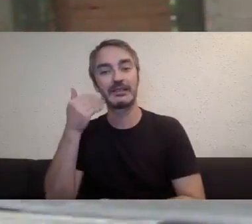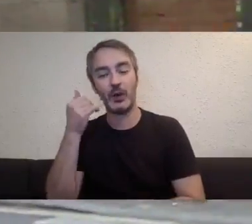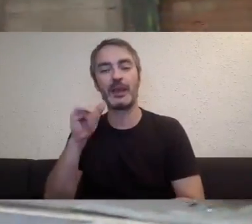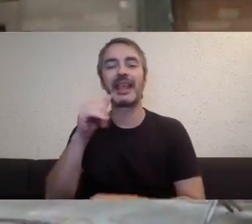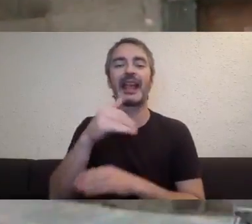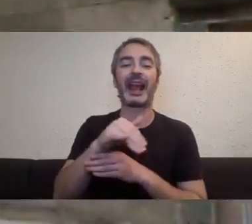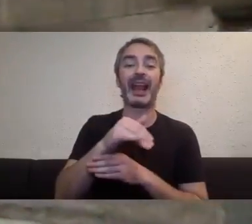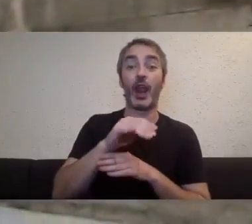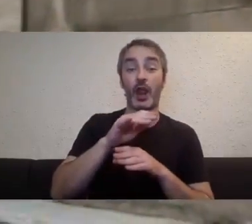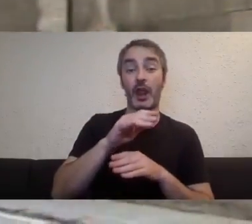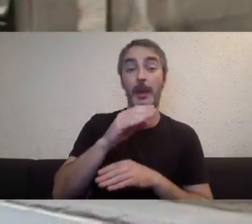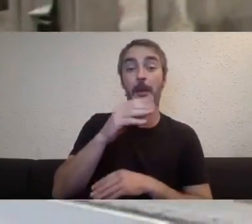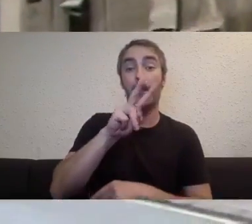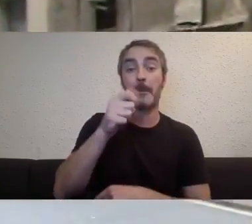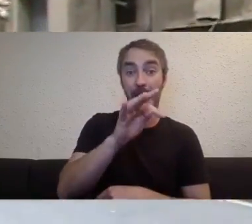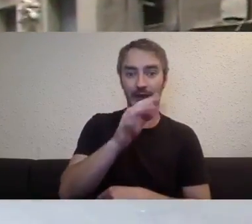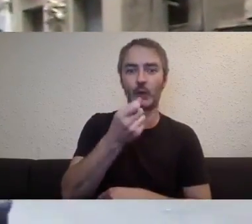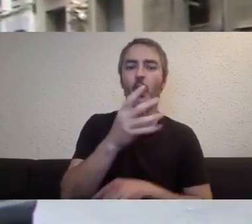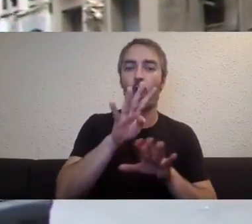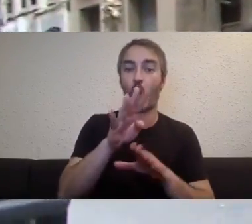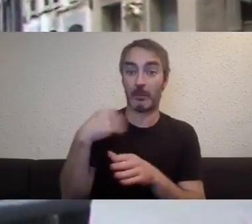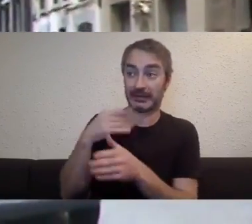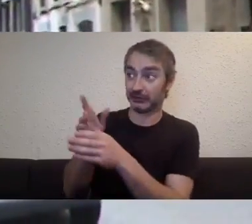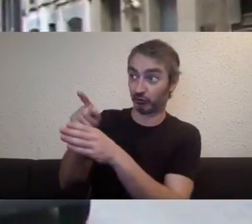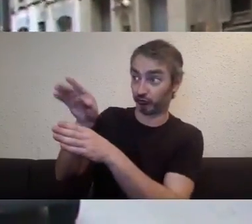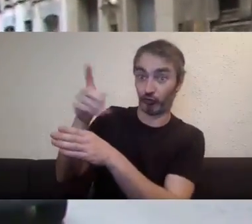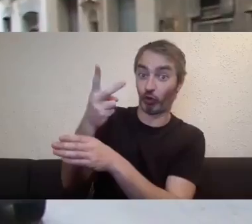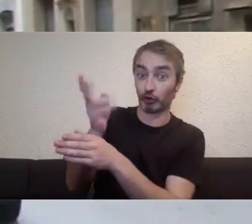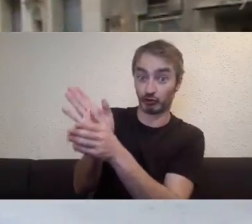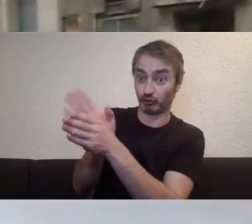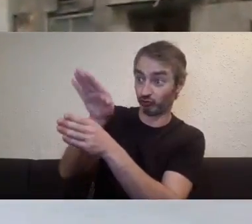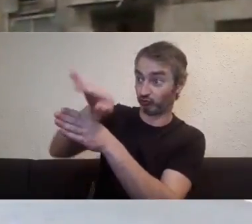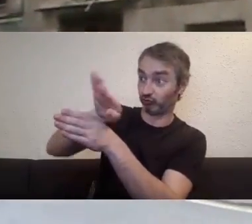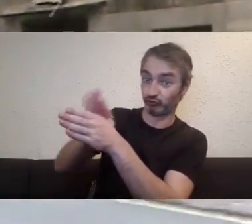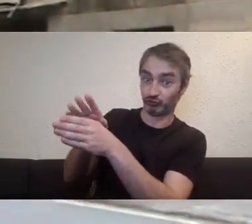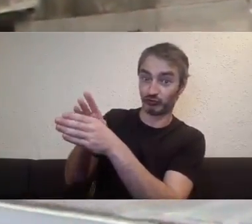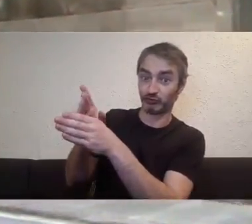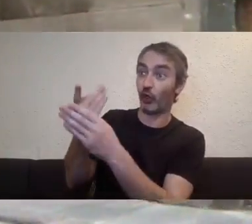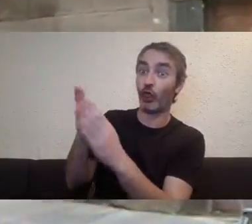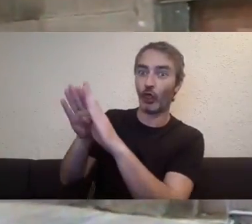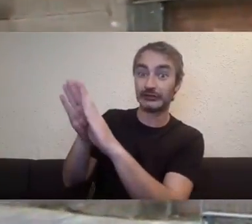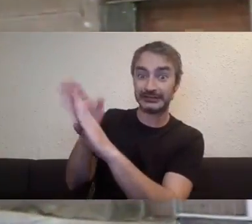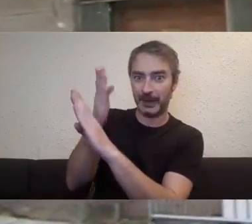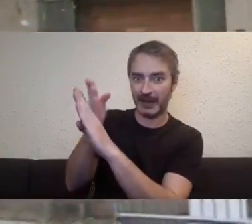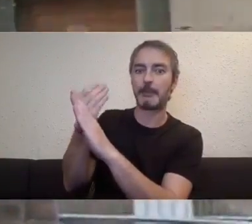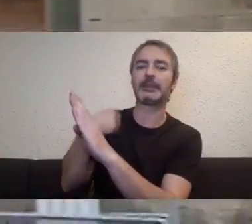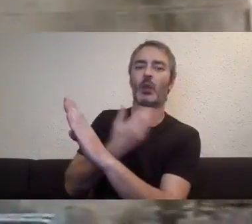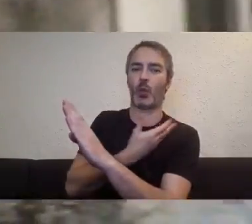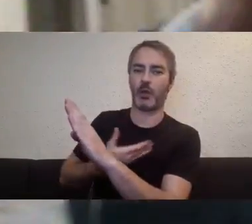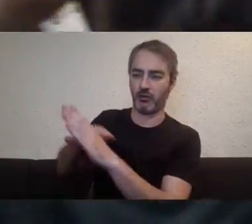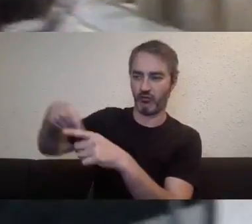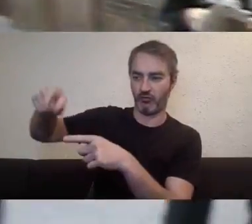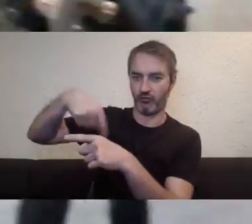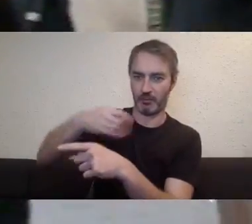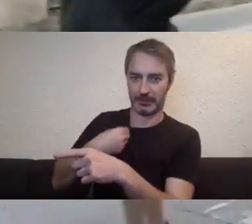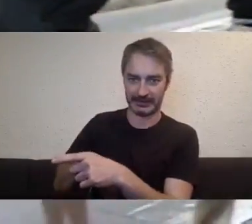és tot aquest edifici d'aquí. Són dos edificis separats, però que formen part de la mateixa finca. Tenen dues entrades